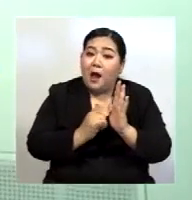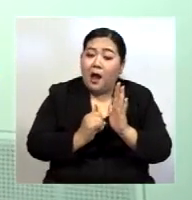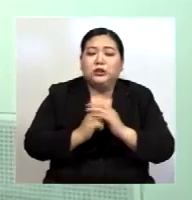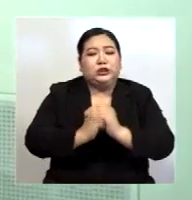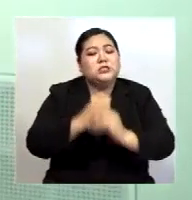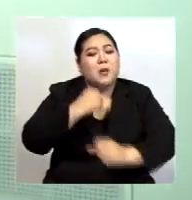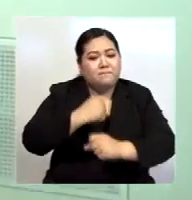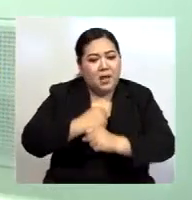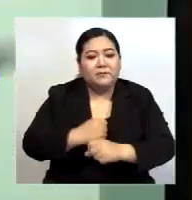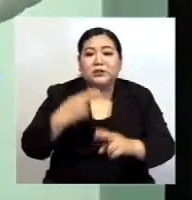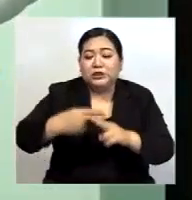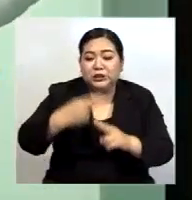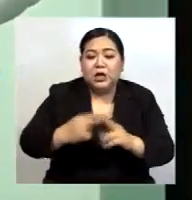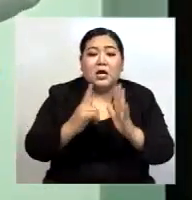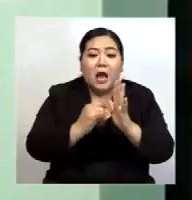ใช้ชื่อสามัญว่า